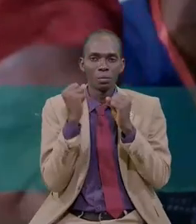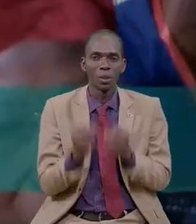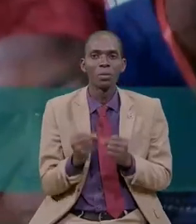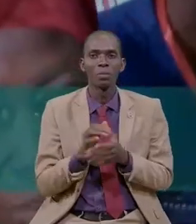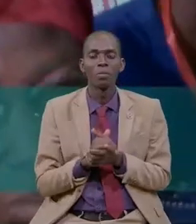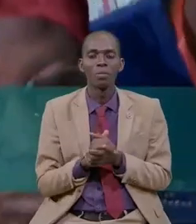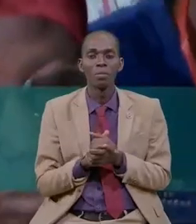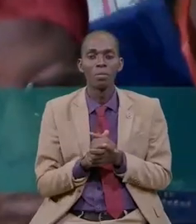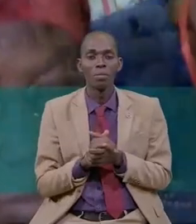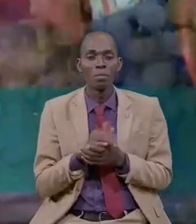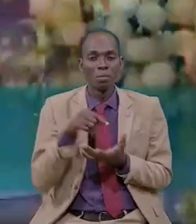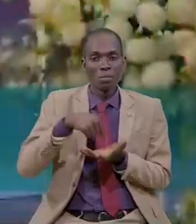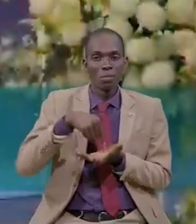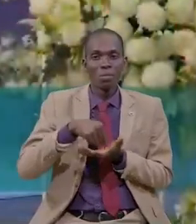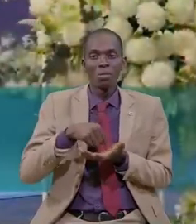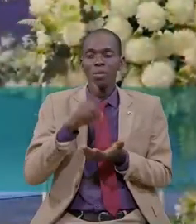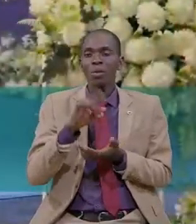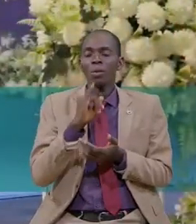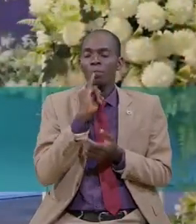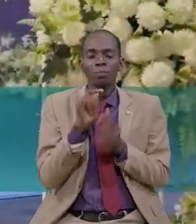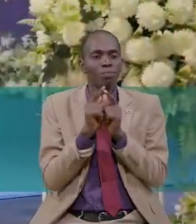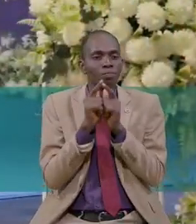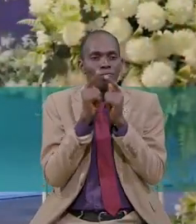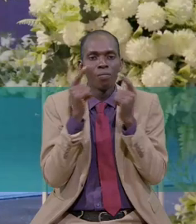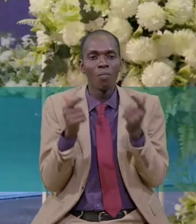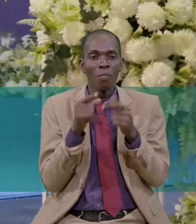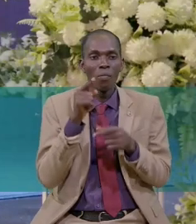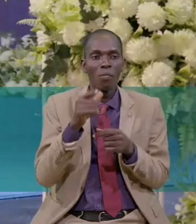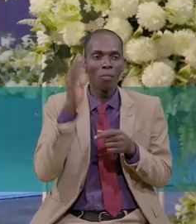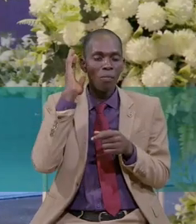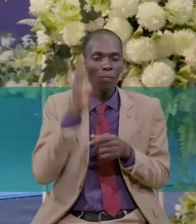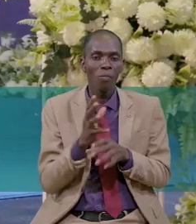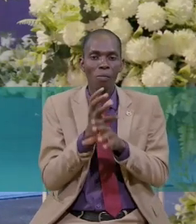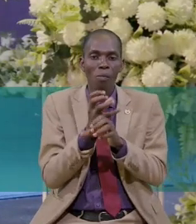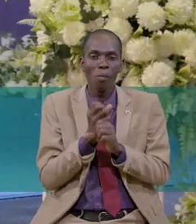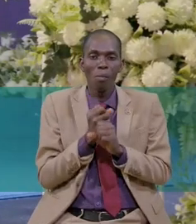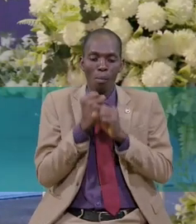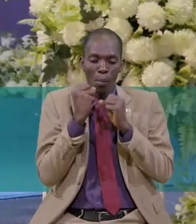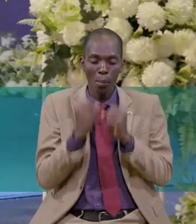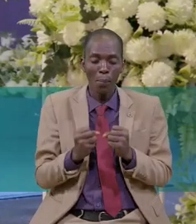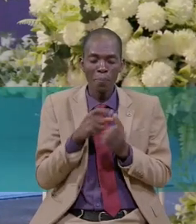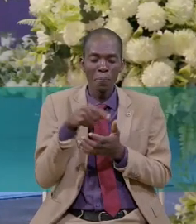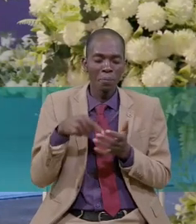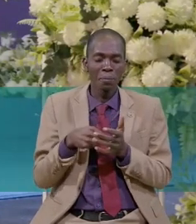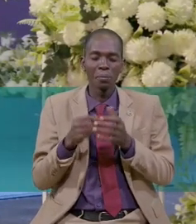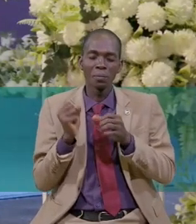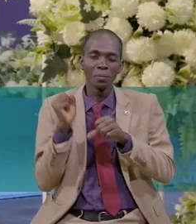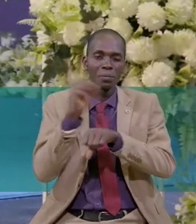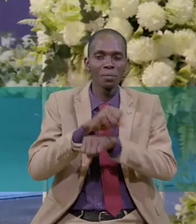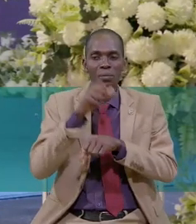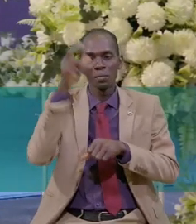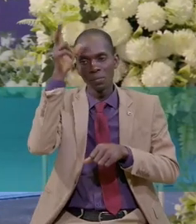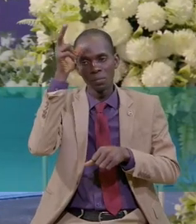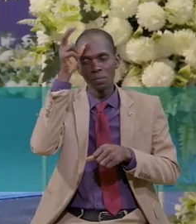puissance. Cela est dynamique. Vous recevrez une puissance. Cette puissance-là arrive à